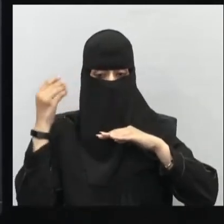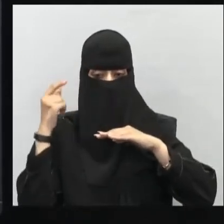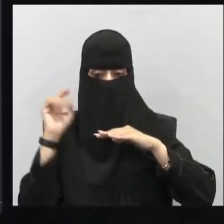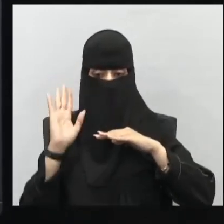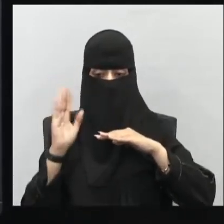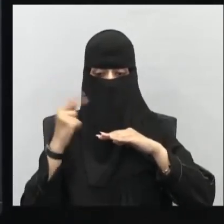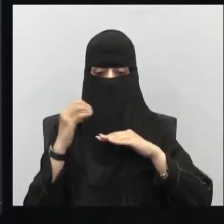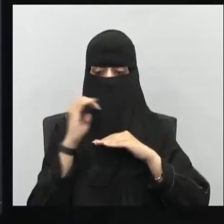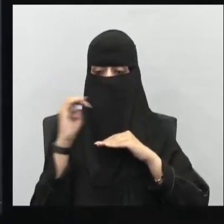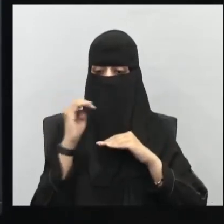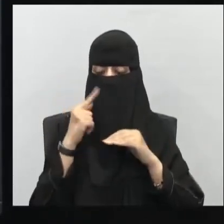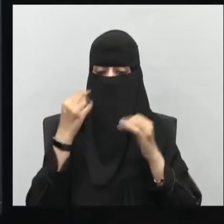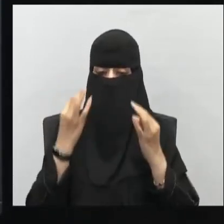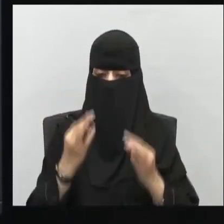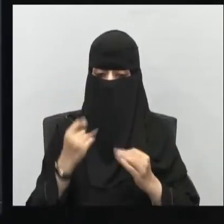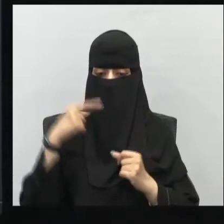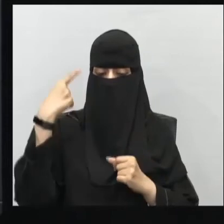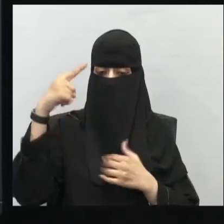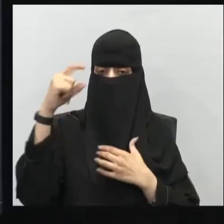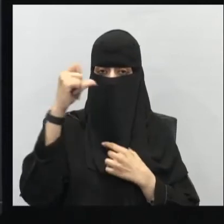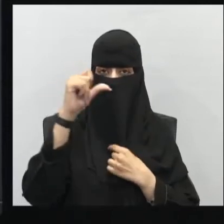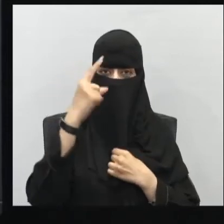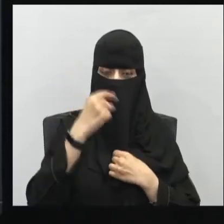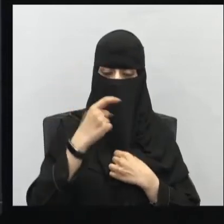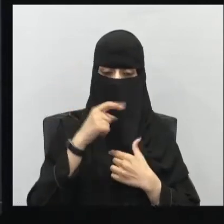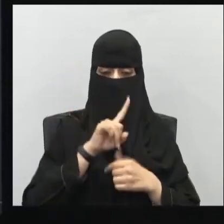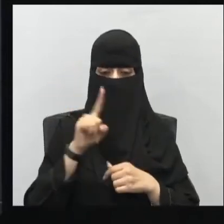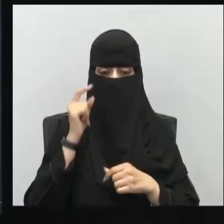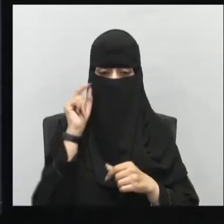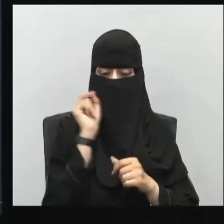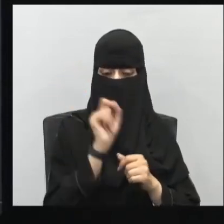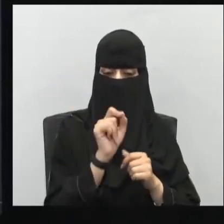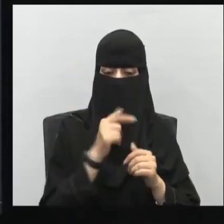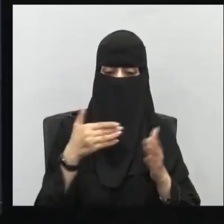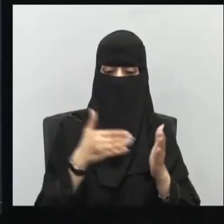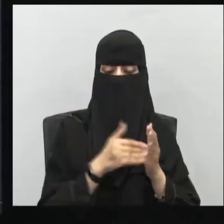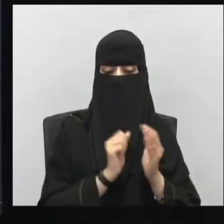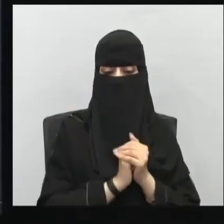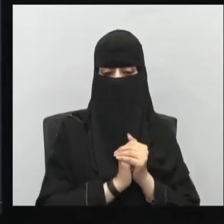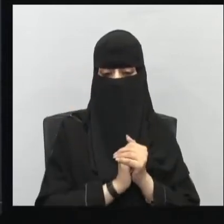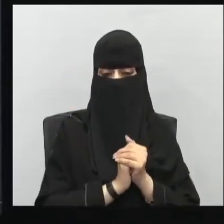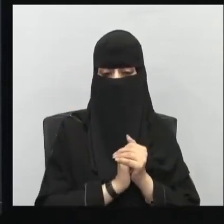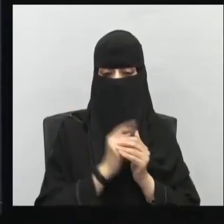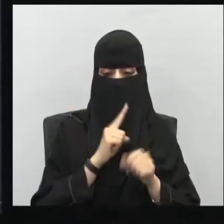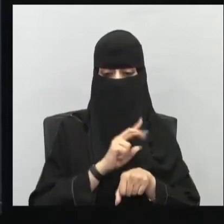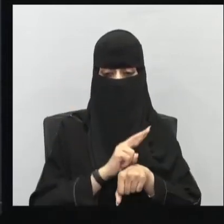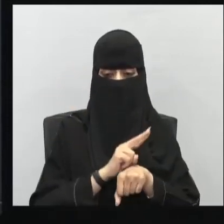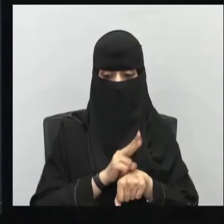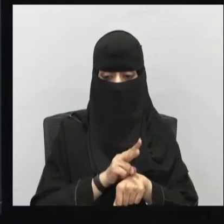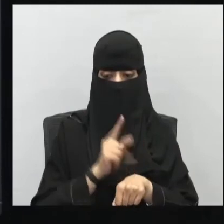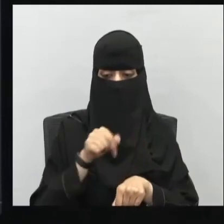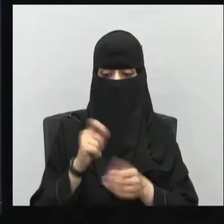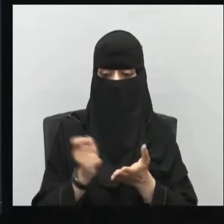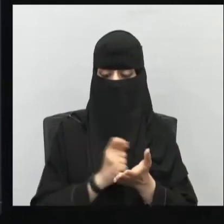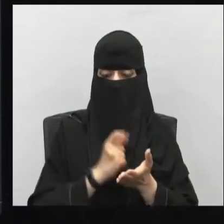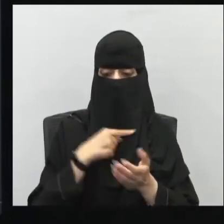صغاري، الجملة تصبح مضبوطة بالشكل. أيضا لا ننسى علامة الترقيم في نهاية الكلمة. دقيقتان يا صغاري